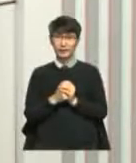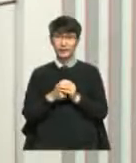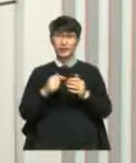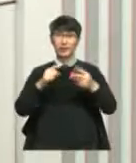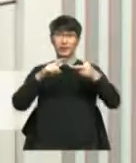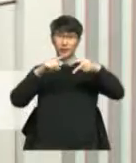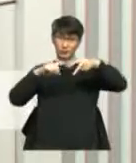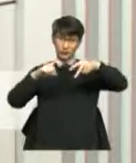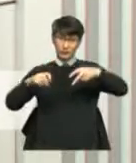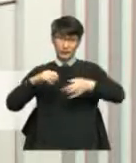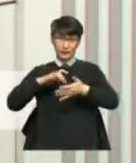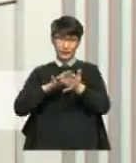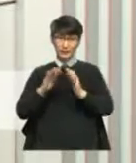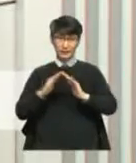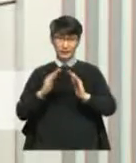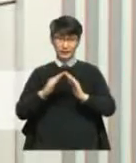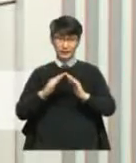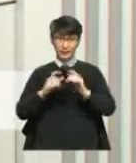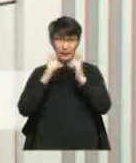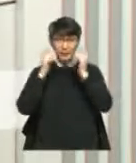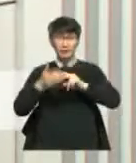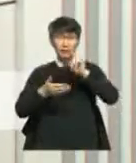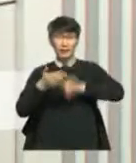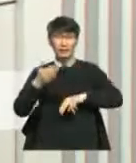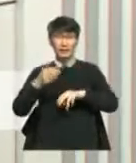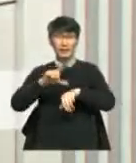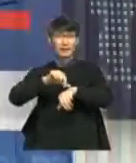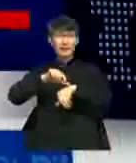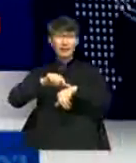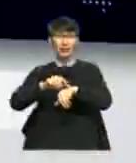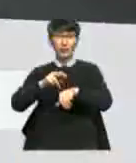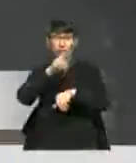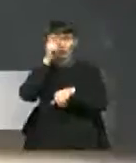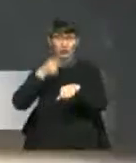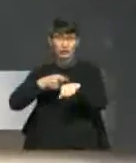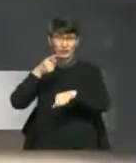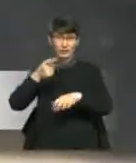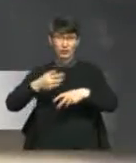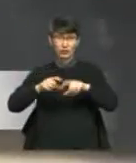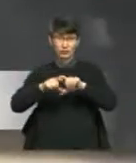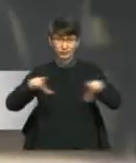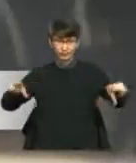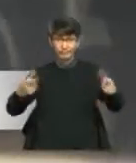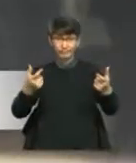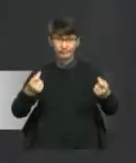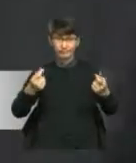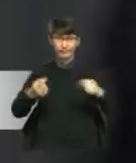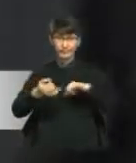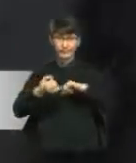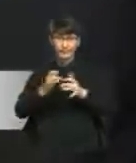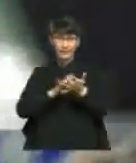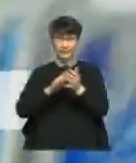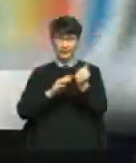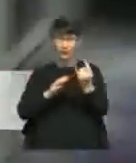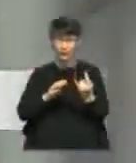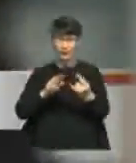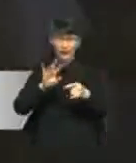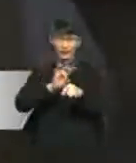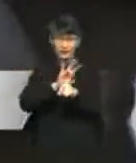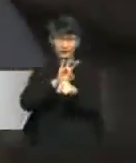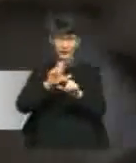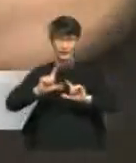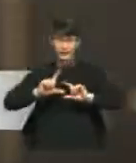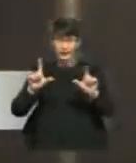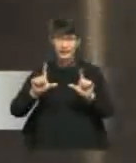서대문구에 위치한 약국들이 0 점 마스크 판매 시간을 오후 1시로 통일 했습니다 서대문구 약사회는 지난 24일